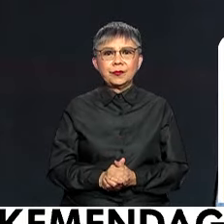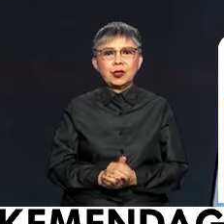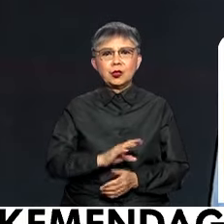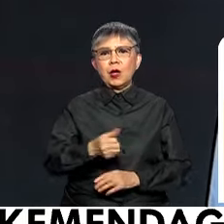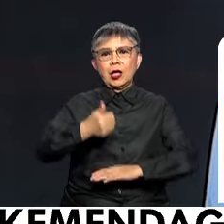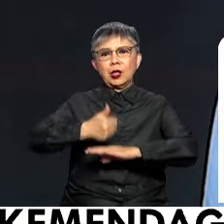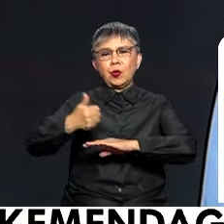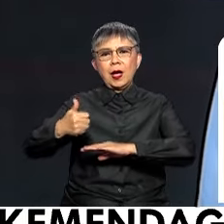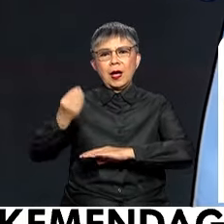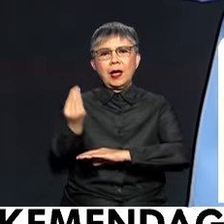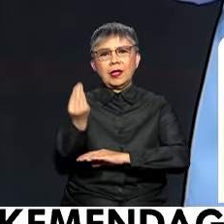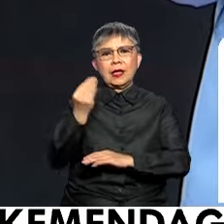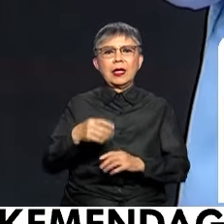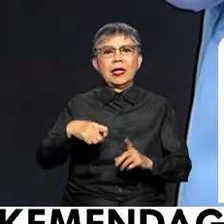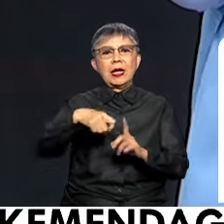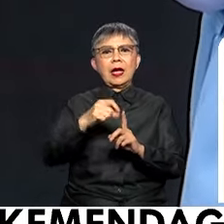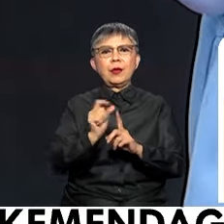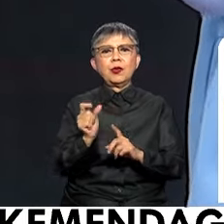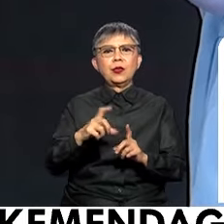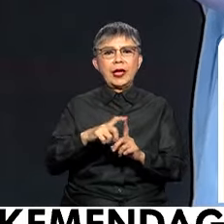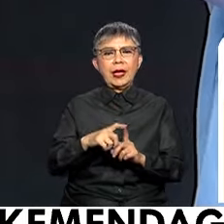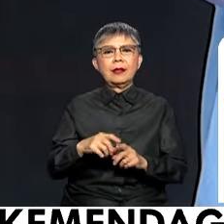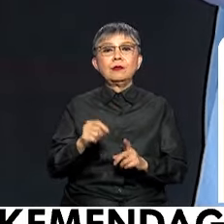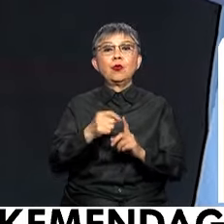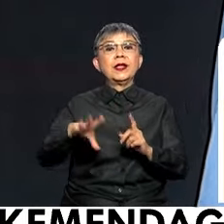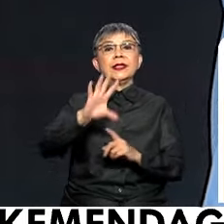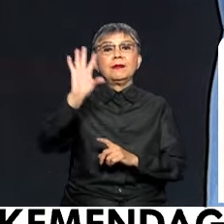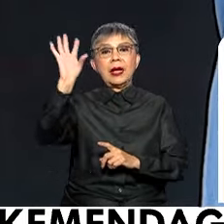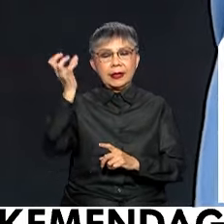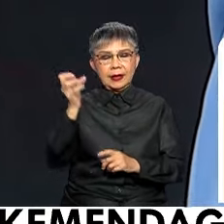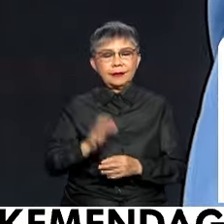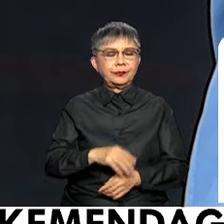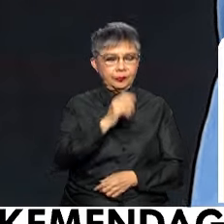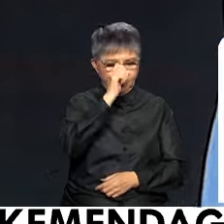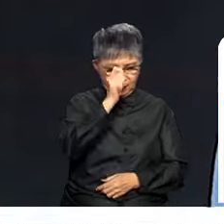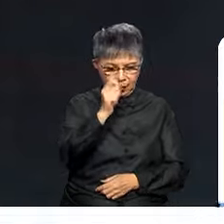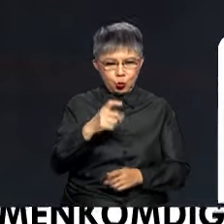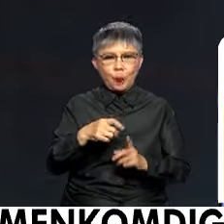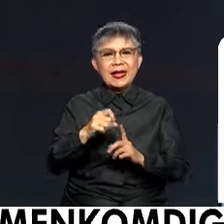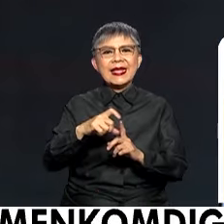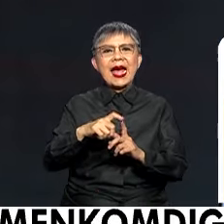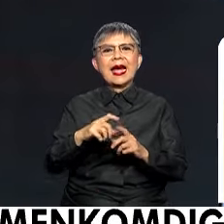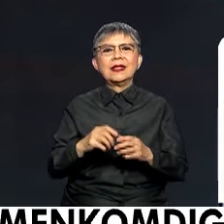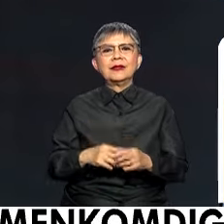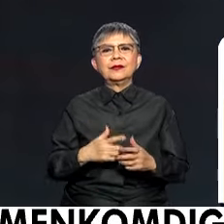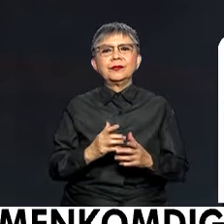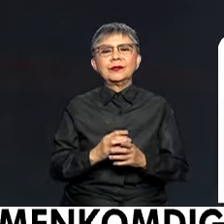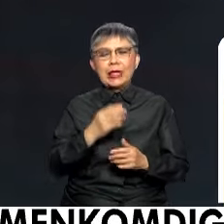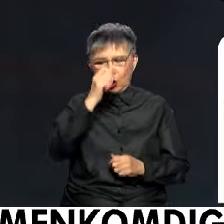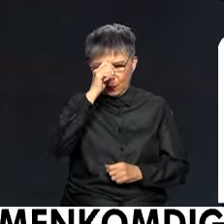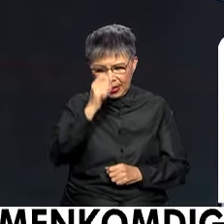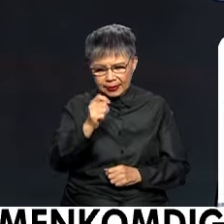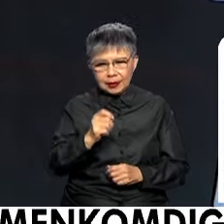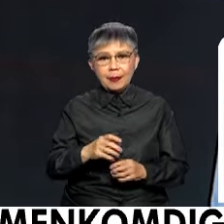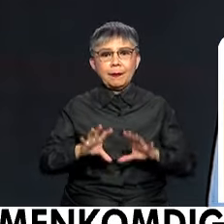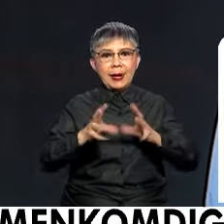ketua dan komisioner KPUD provinsi Banten yang saya hormati forimda Provinsi Banten yang saya hormati para